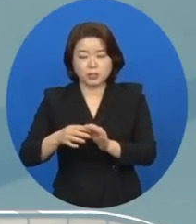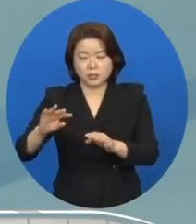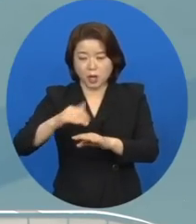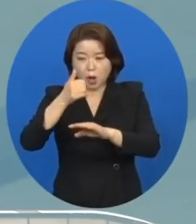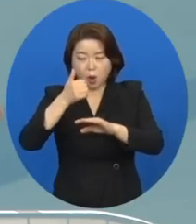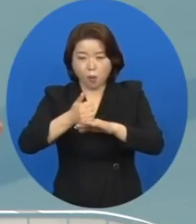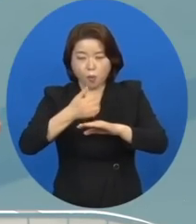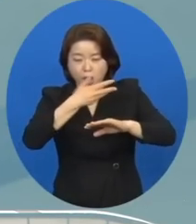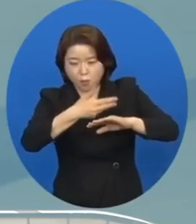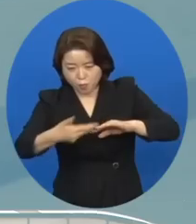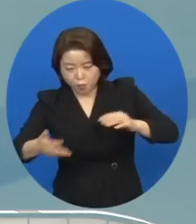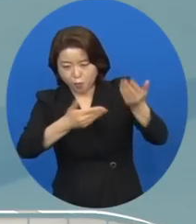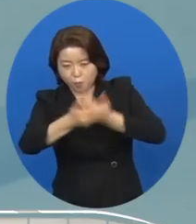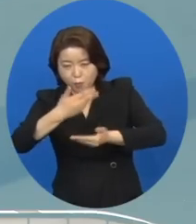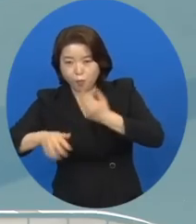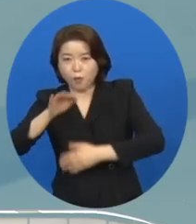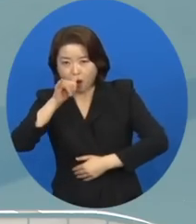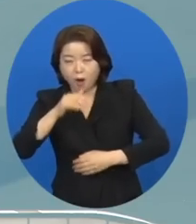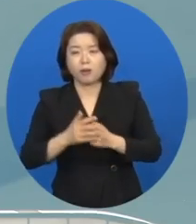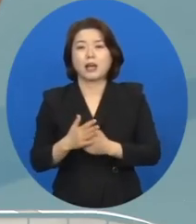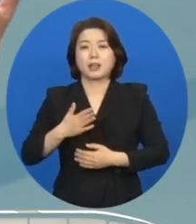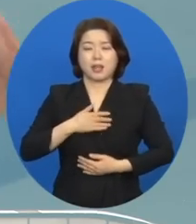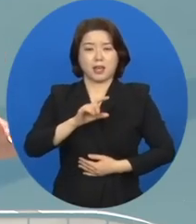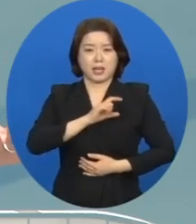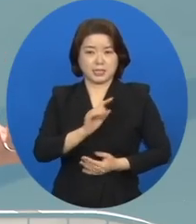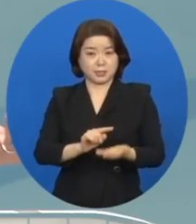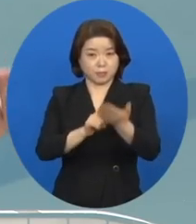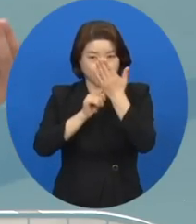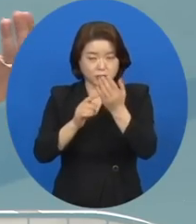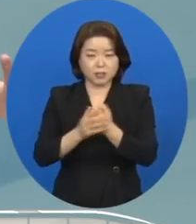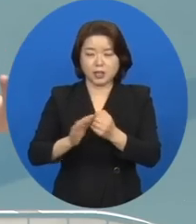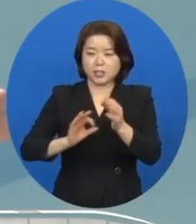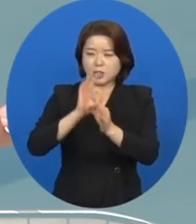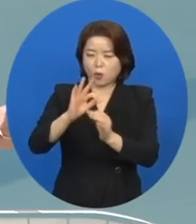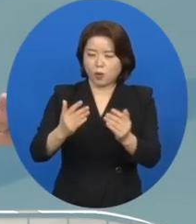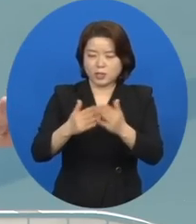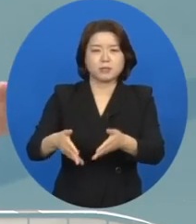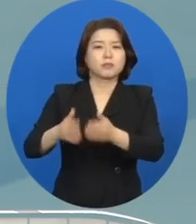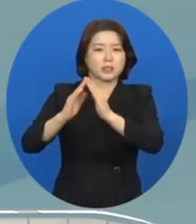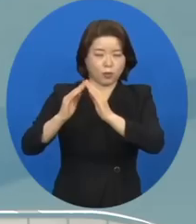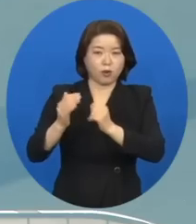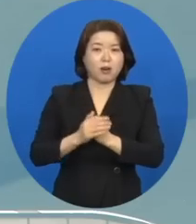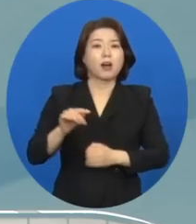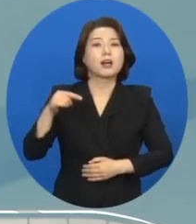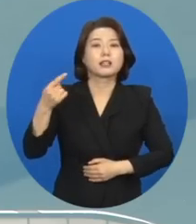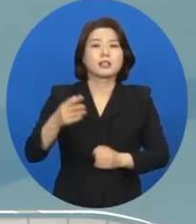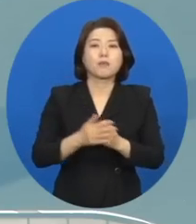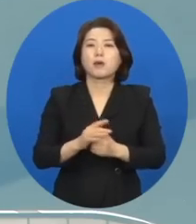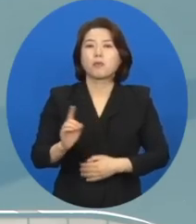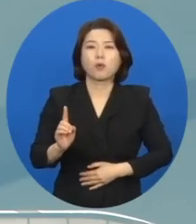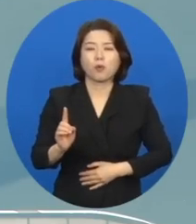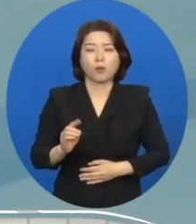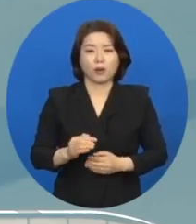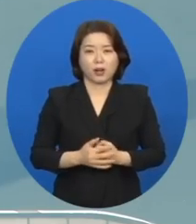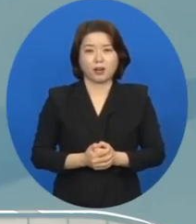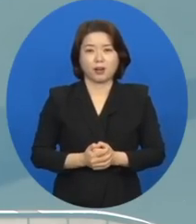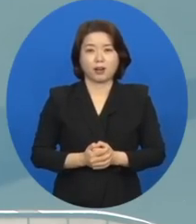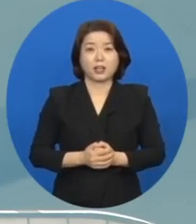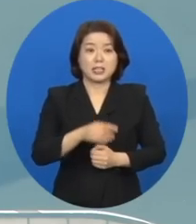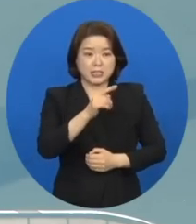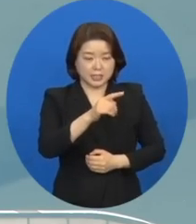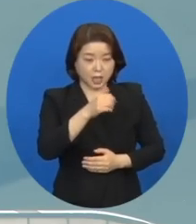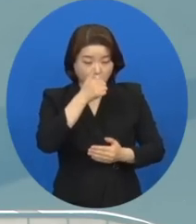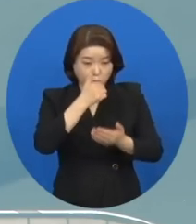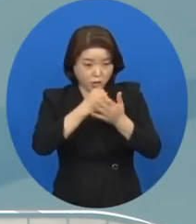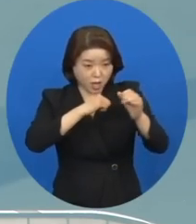왕조가 이어지면서 나의 이름을 드러낼 영원한 집이 세워질 것이다. 그 다음에 뭐가 있냐면 설령 너가